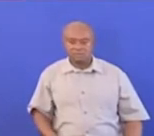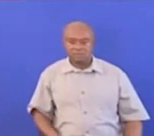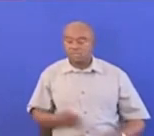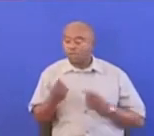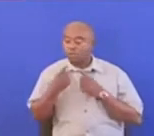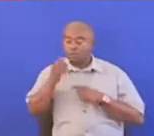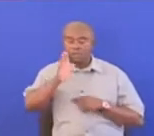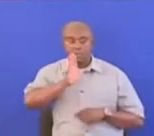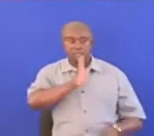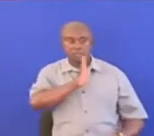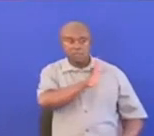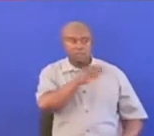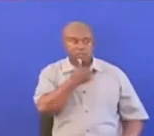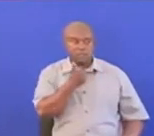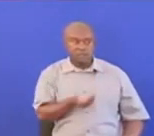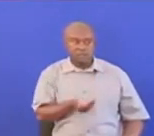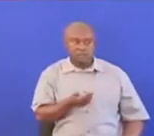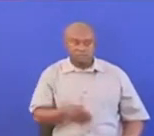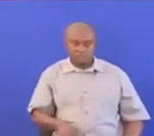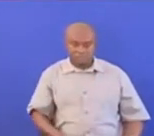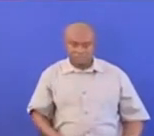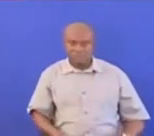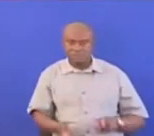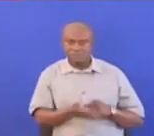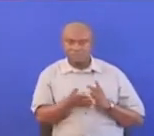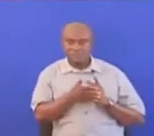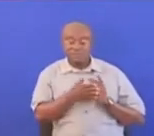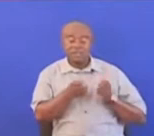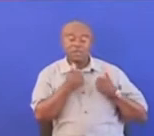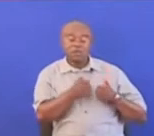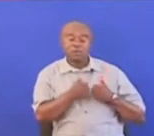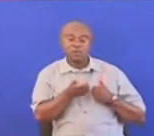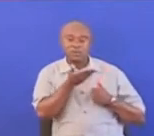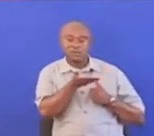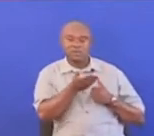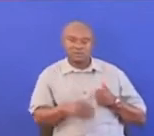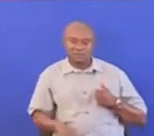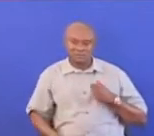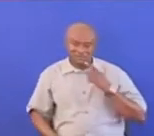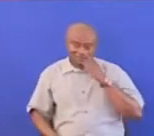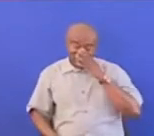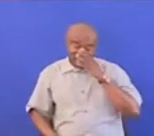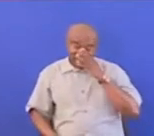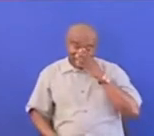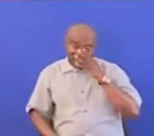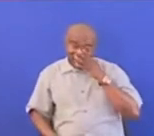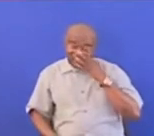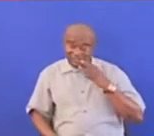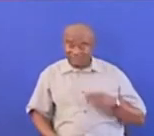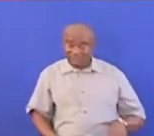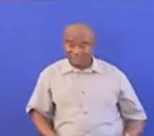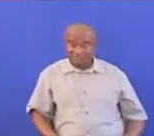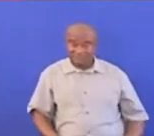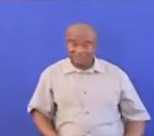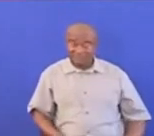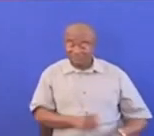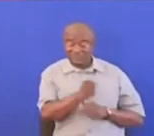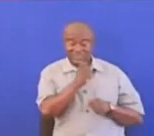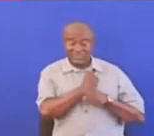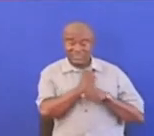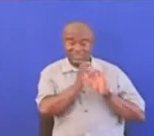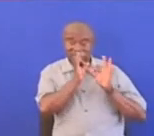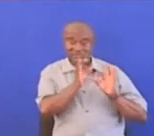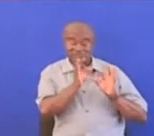uliongea nao, uliwasikiliza na uliwaahidi. Na leo wanaona matunda mazuri ya Mheshimiwa Rais. Ni kazi nzuri